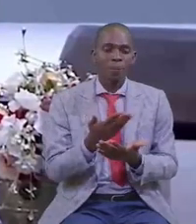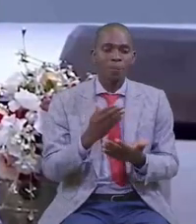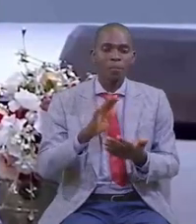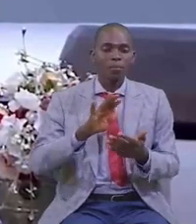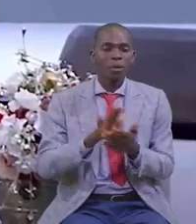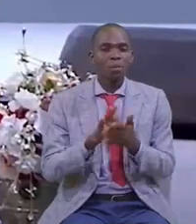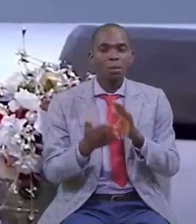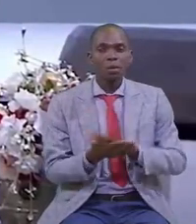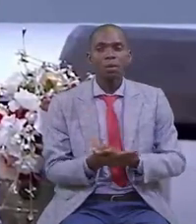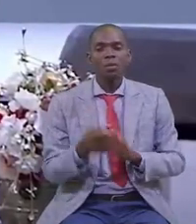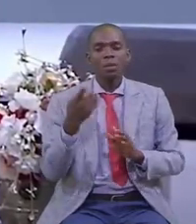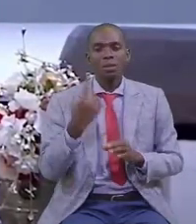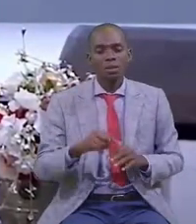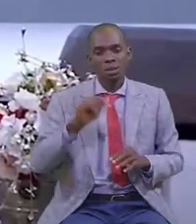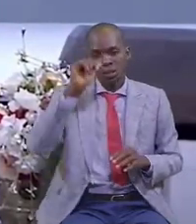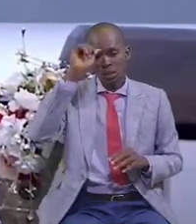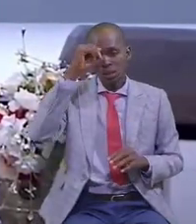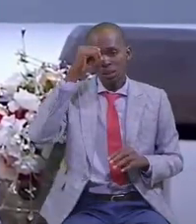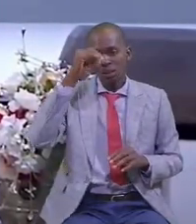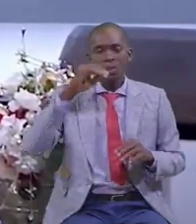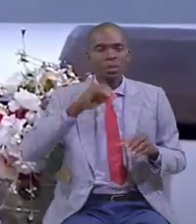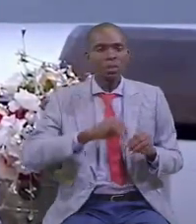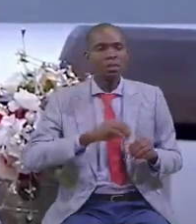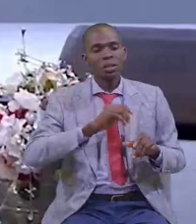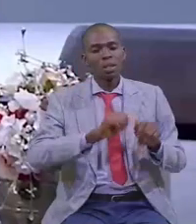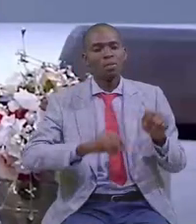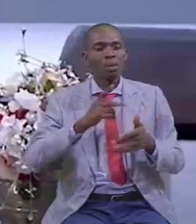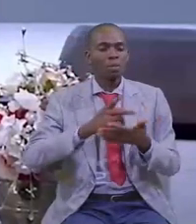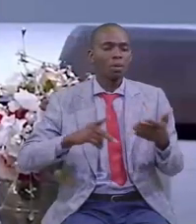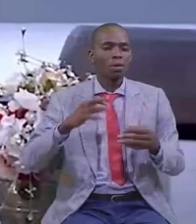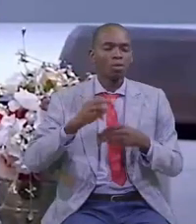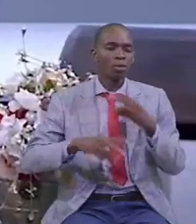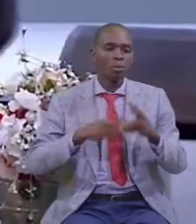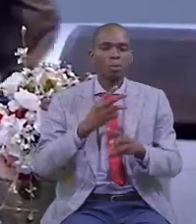Peut-être que tu voyages et tu deviens un Indien dans la diaspora.